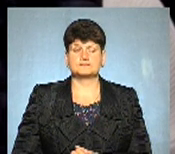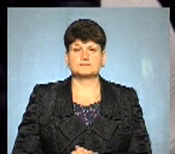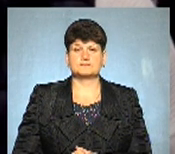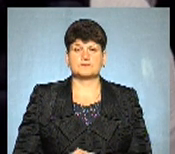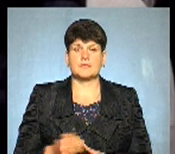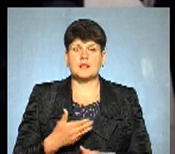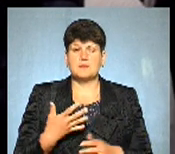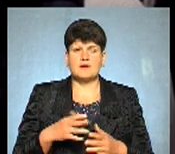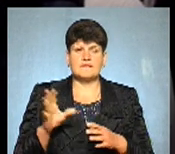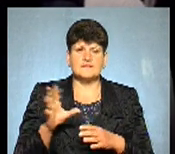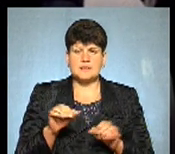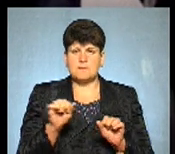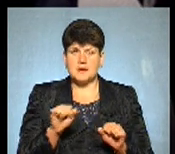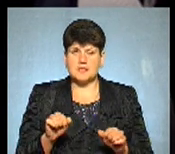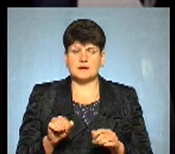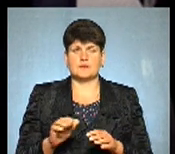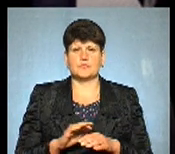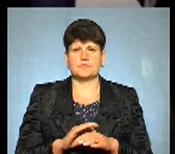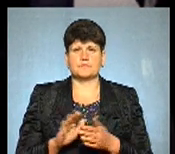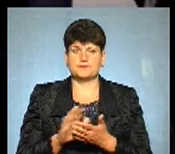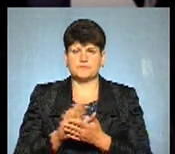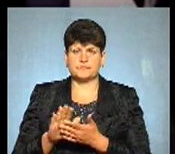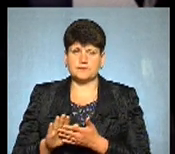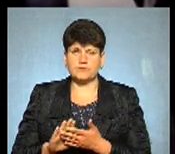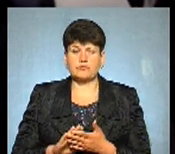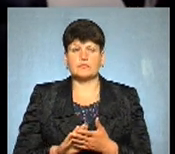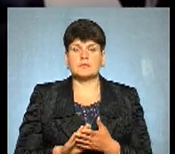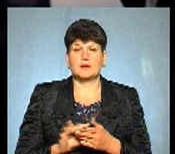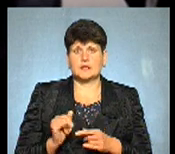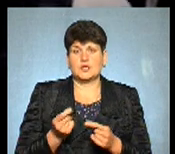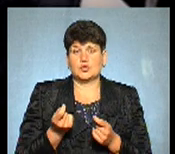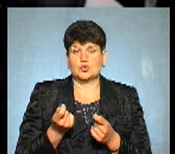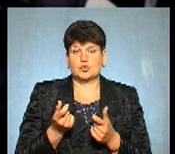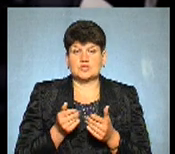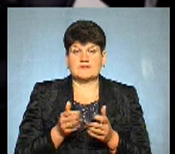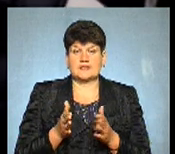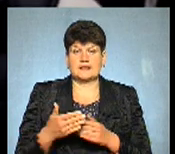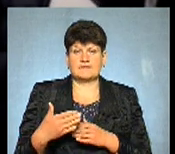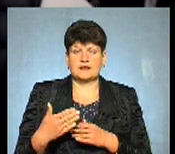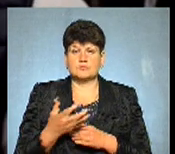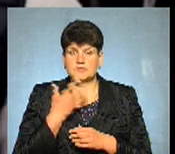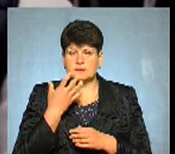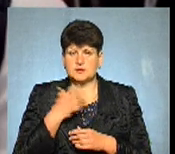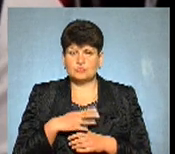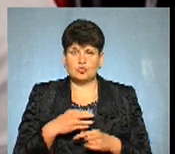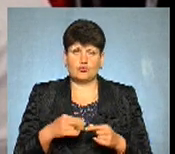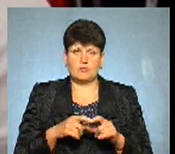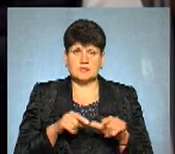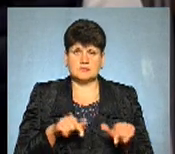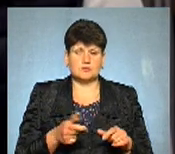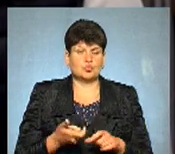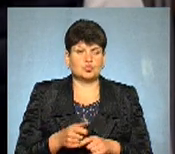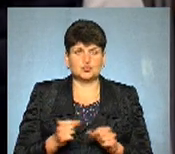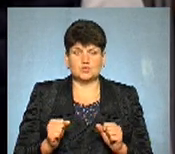Миємо все, схлоруємо, витираємо пилюку. І трошки відкрили двері, щоб тепліше було в магазині, бо дуже холодно у